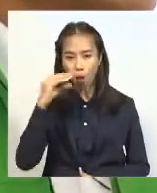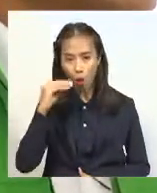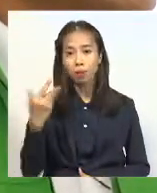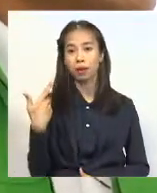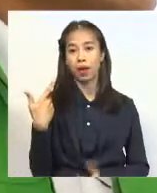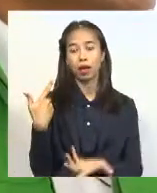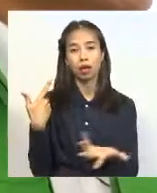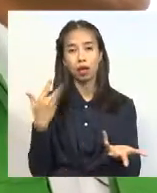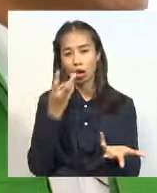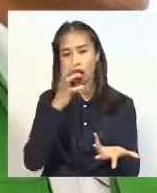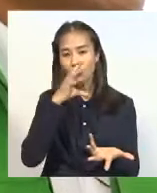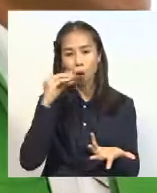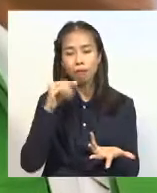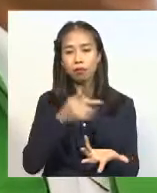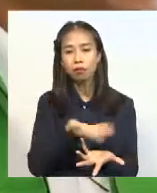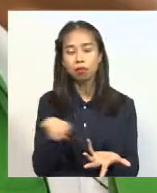มีไหมครับ